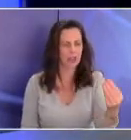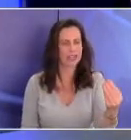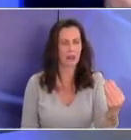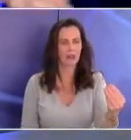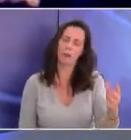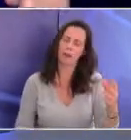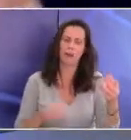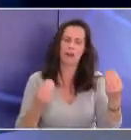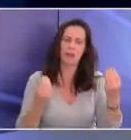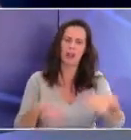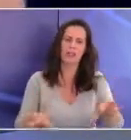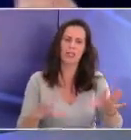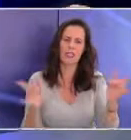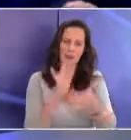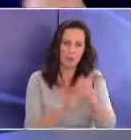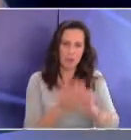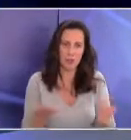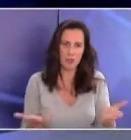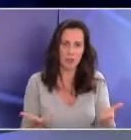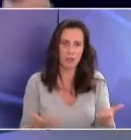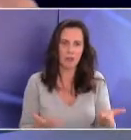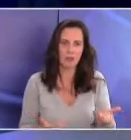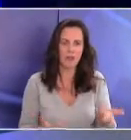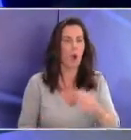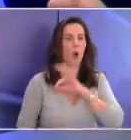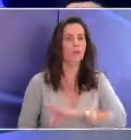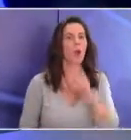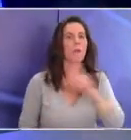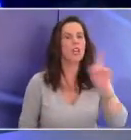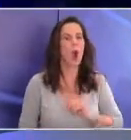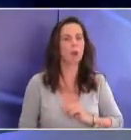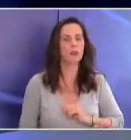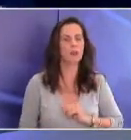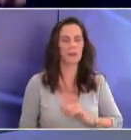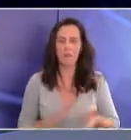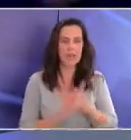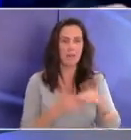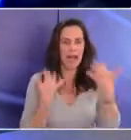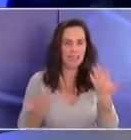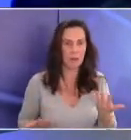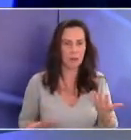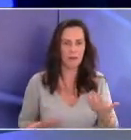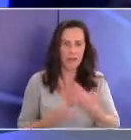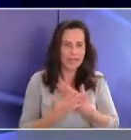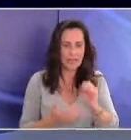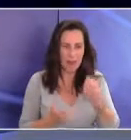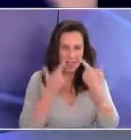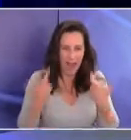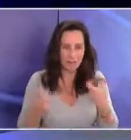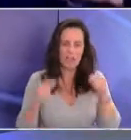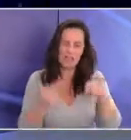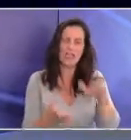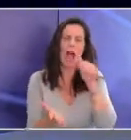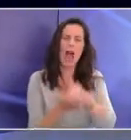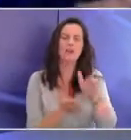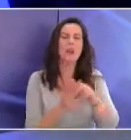שקל, תמכור את המשרד. נושא תימה, מסודר. ואז מה הם הכניסו? 500,000 או מיליון שקל הם הכניסו לאימור הזה, נגמר הסיפור. לא תהיה אכיפה, זה